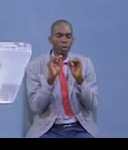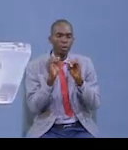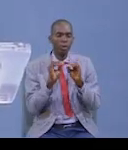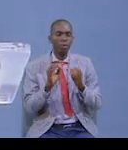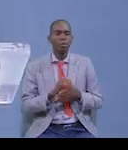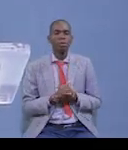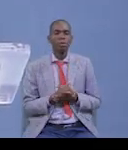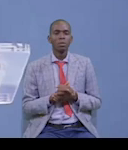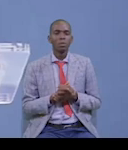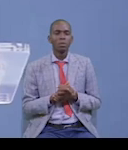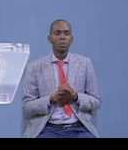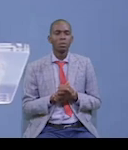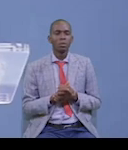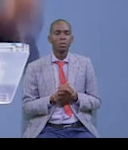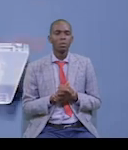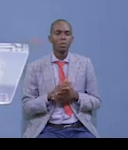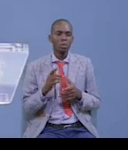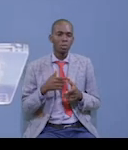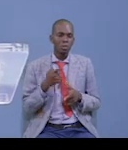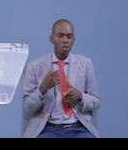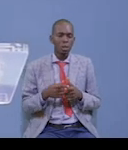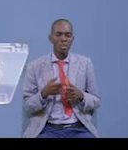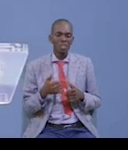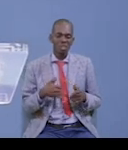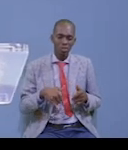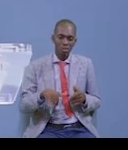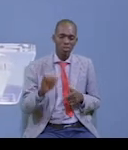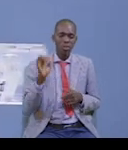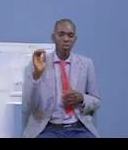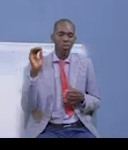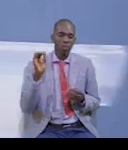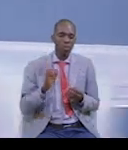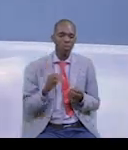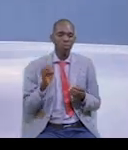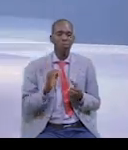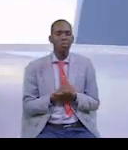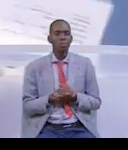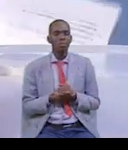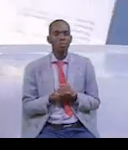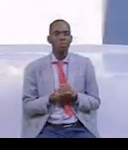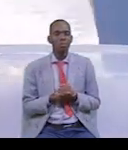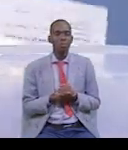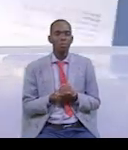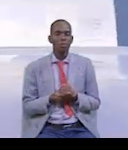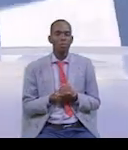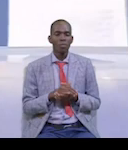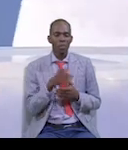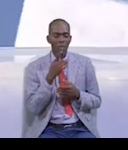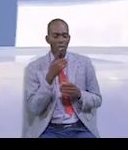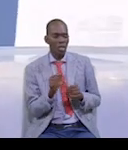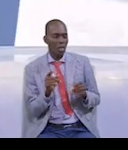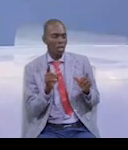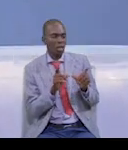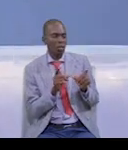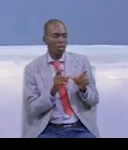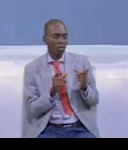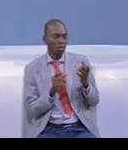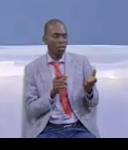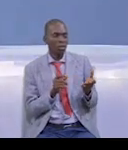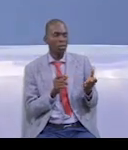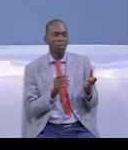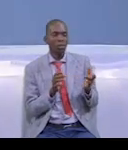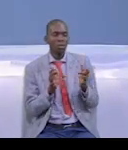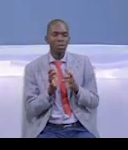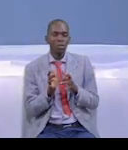అయినా the extra mile. ఇంకొక ఎక్స్ట్రా మైల్ వారు ముందుకు వెళ్తున్నారు. They stayed there. వారు అక్కడ ఆగారు.